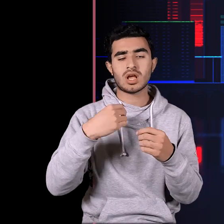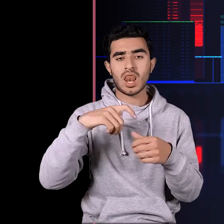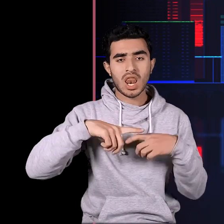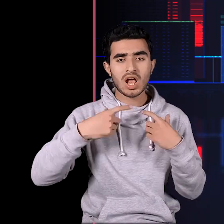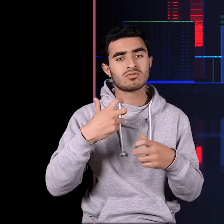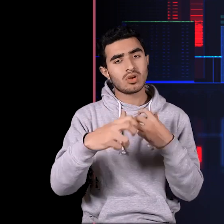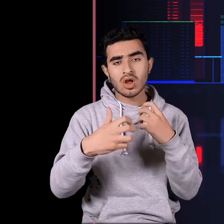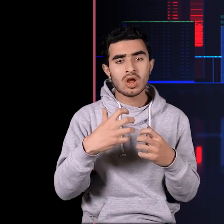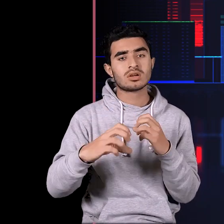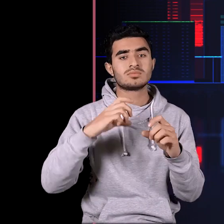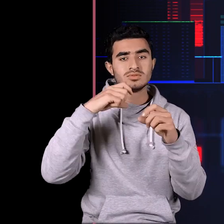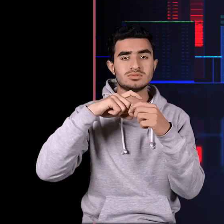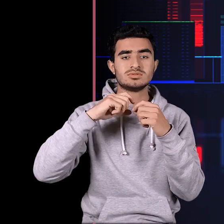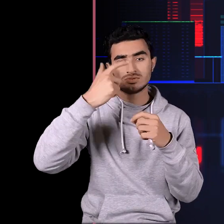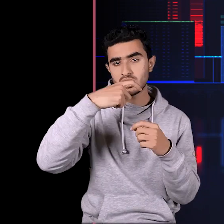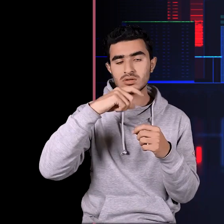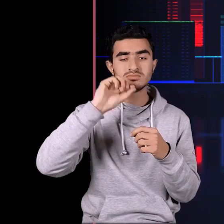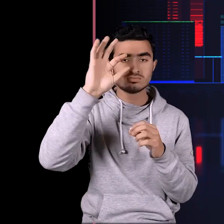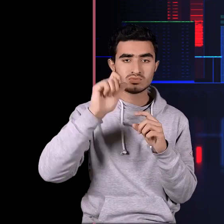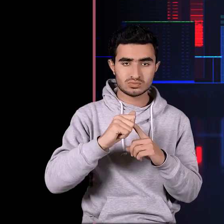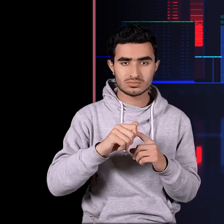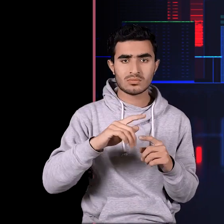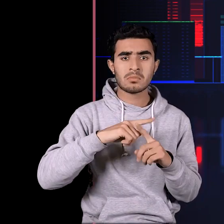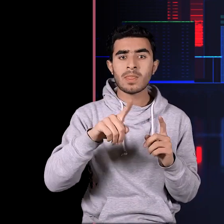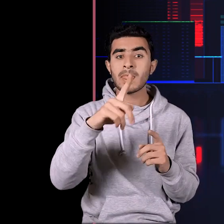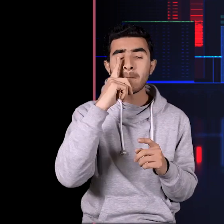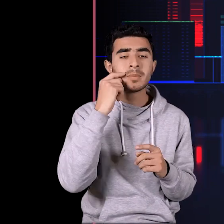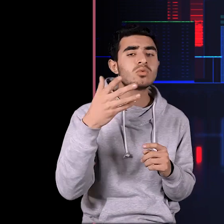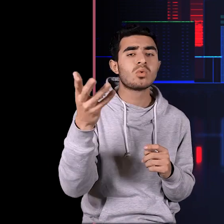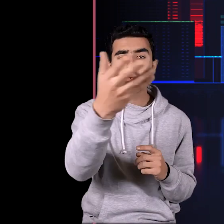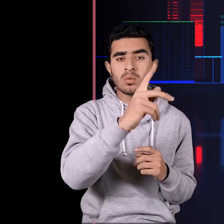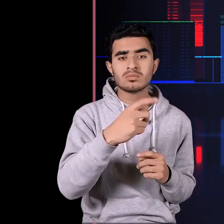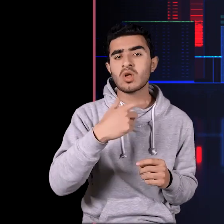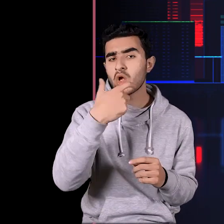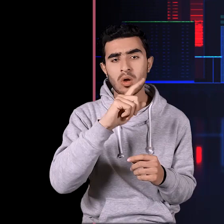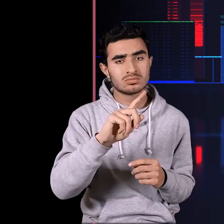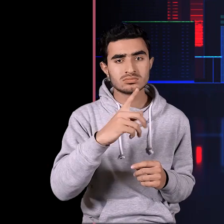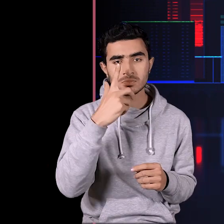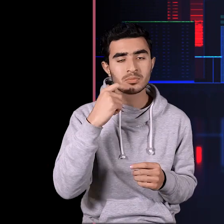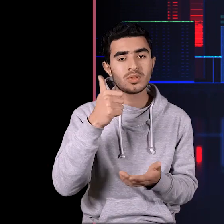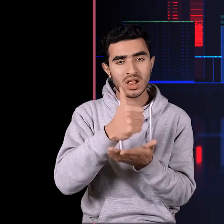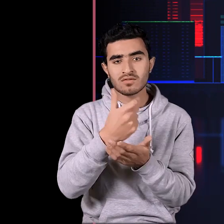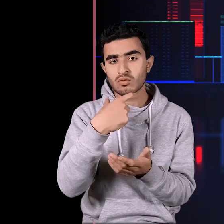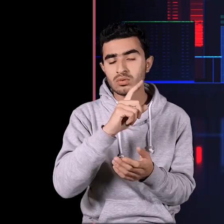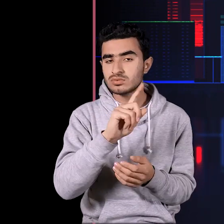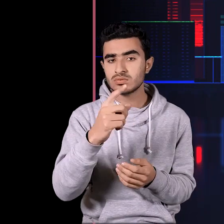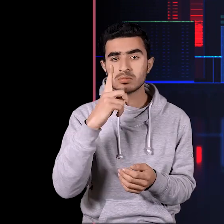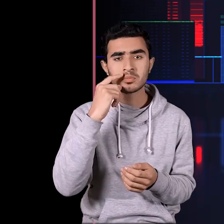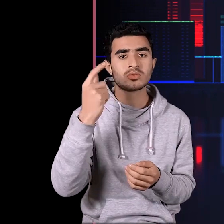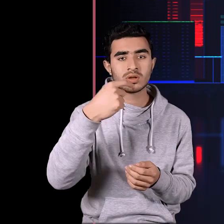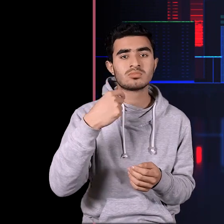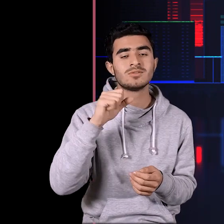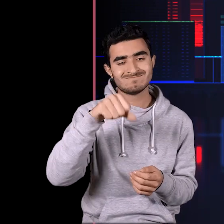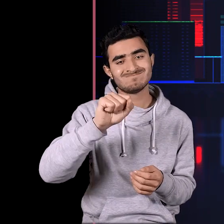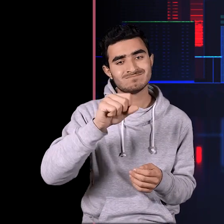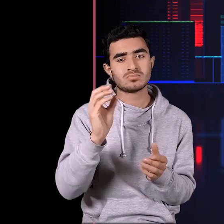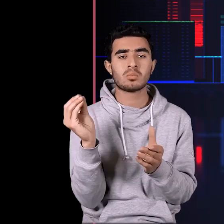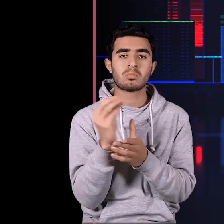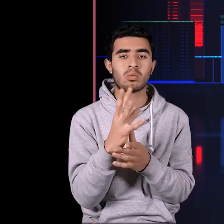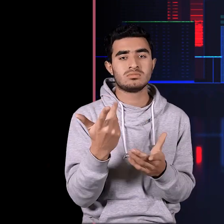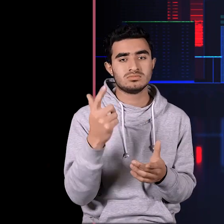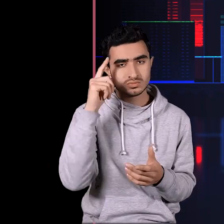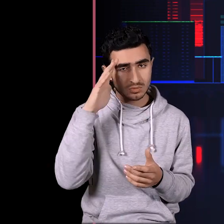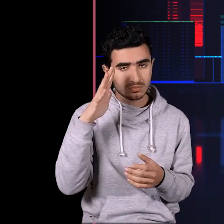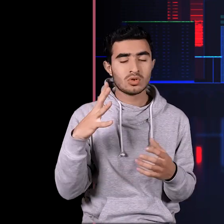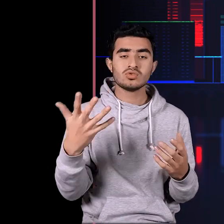نہیں, آپ کو ایمپتھی بھی نہیں ملتی. لوگ آپ کو وہ تھوڑی دیر کے لیے آپ کی کہانی سنیں گے اینڈ دے موو آن. سو رونا بالکل صحیح